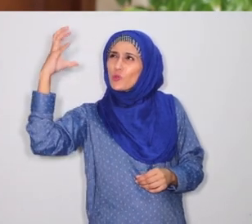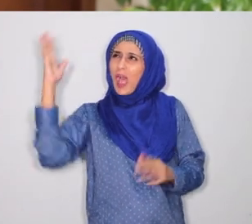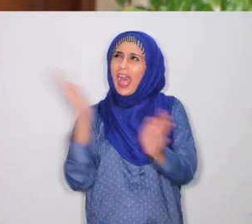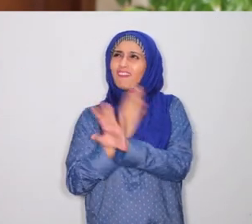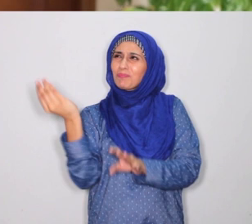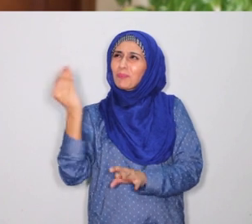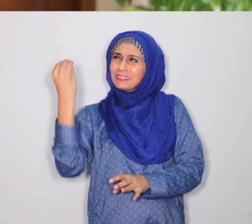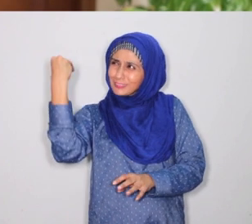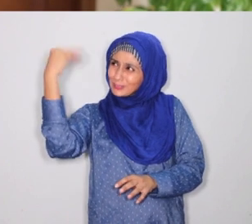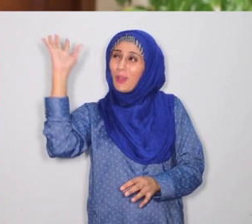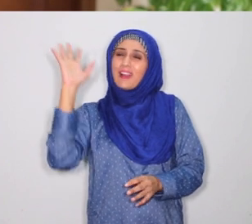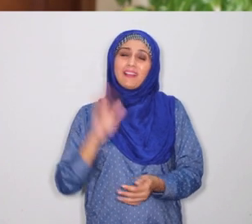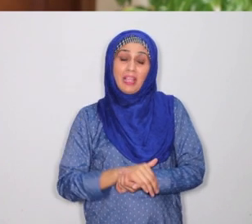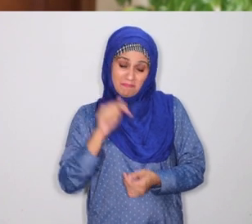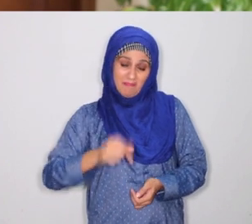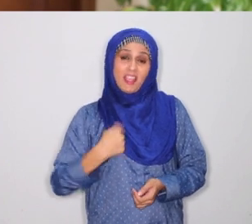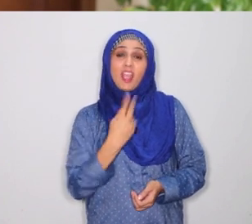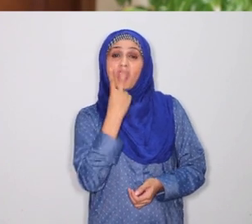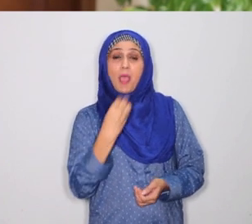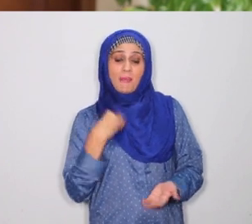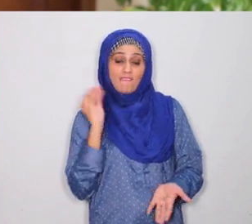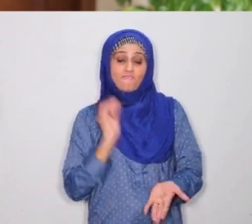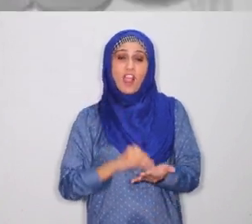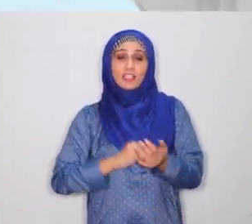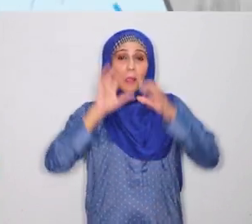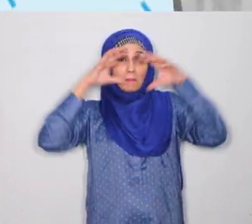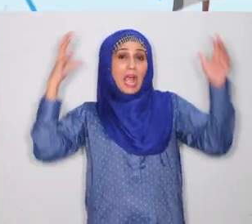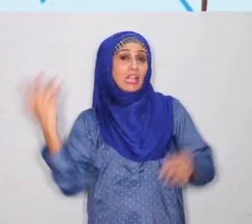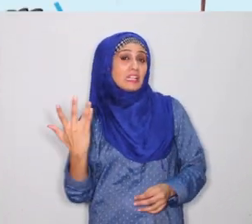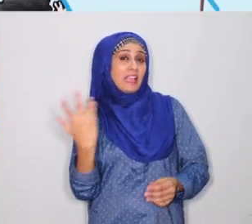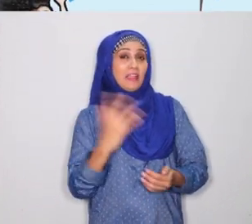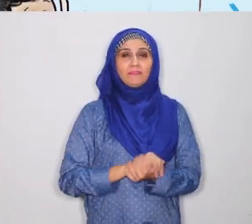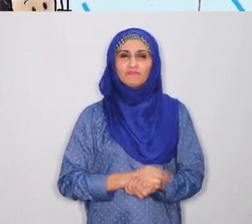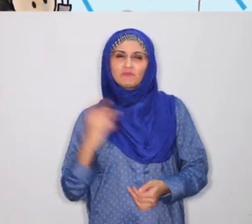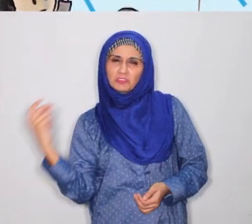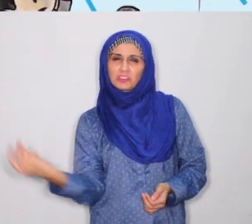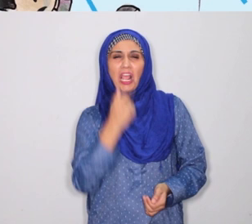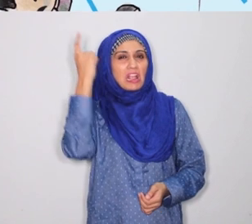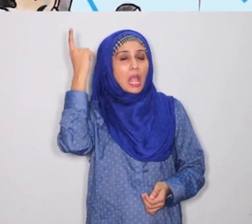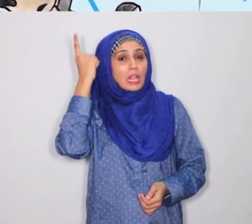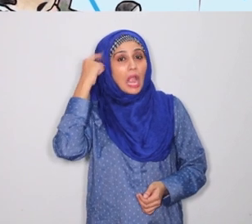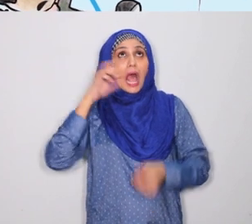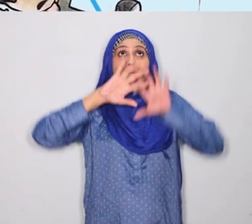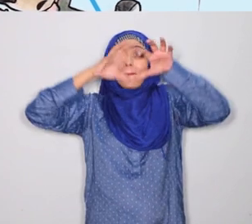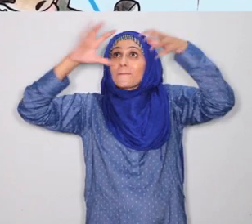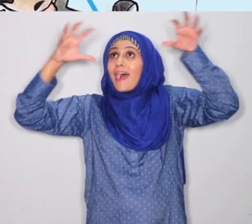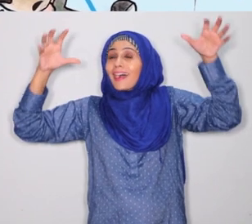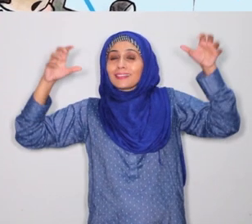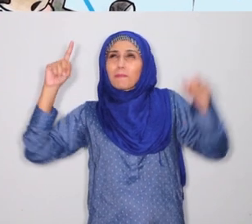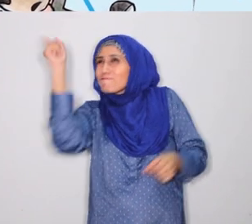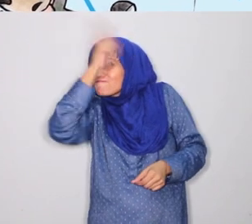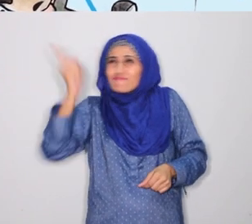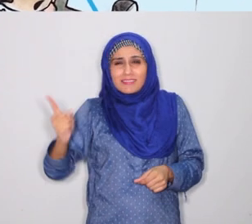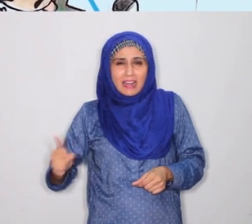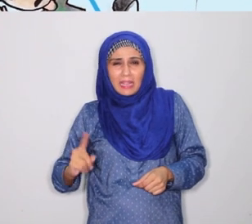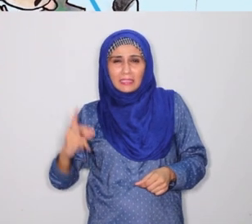अब देखो मेरा कमाल। झट से काली घटा छाई, बिजली कड़की और टिप टिप